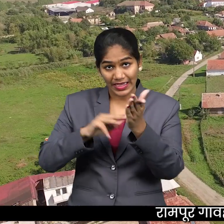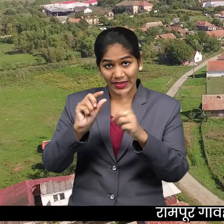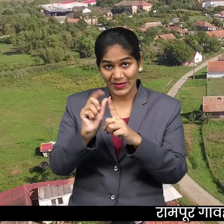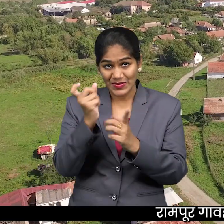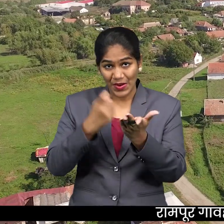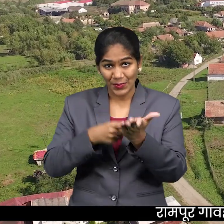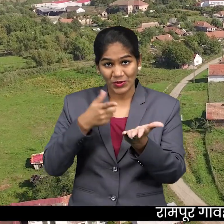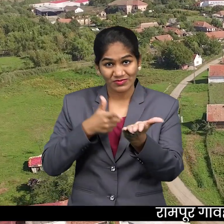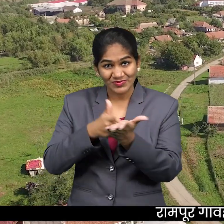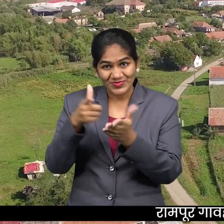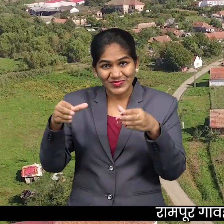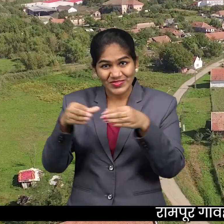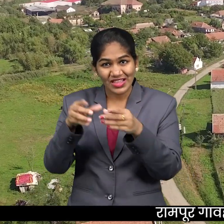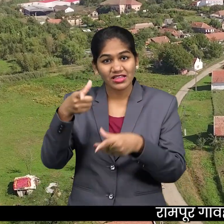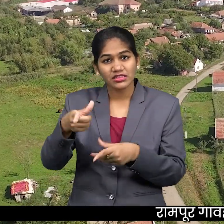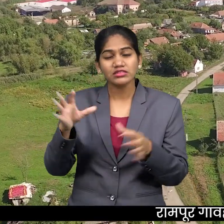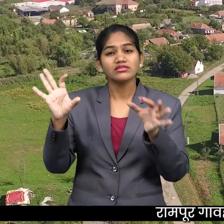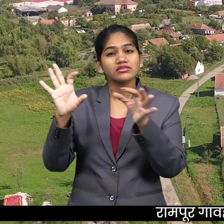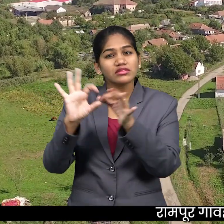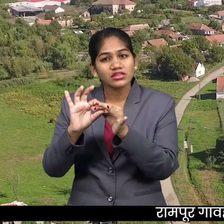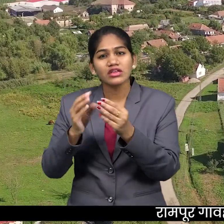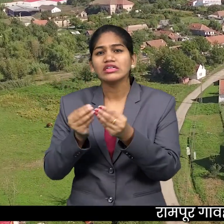रामपूर गावही जवळच जोडलेले आहे.